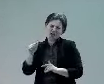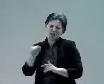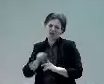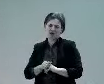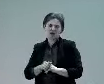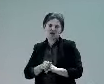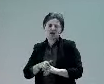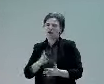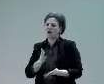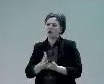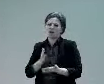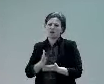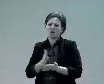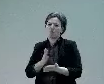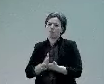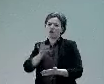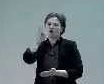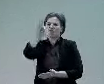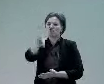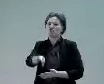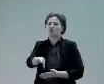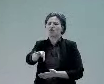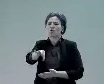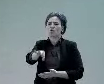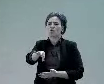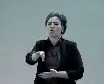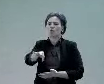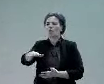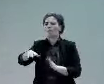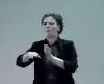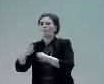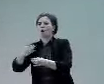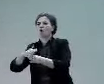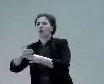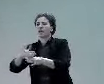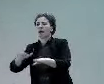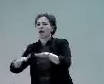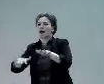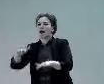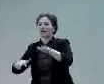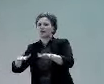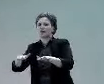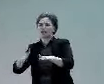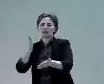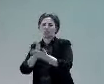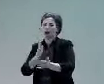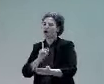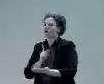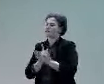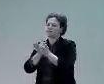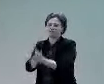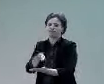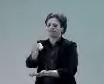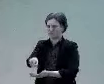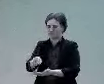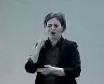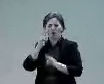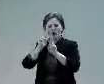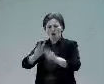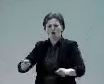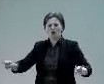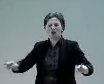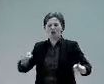di rincorrere il centro e i moderati. Il centro sta benissimo, ho controllato, anzi è un